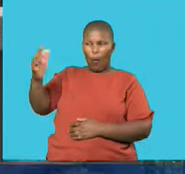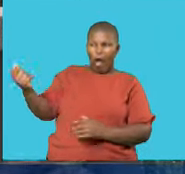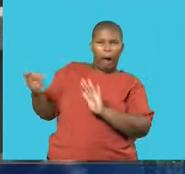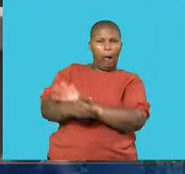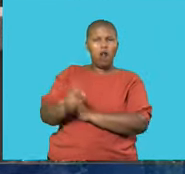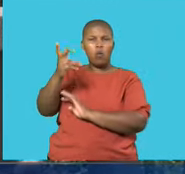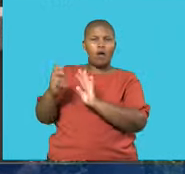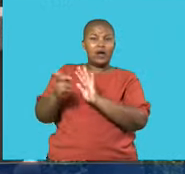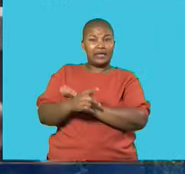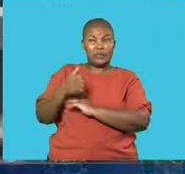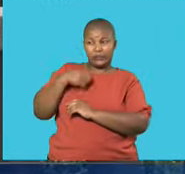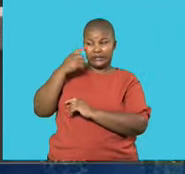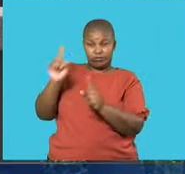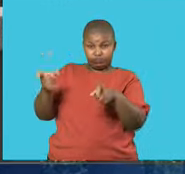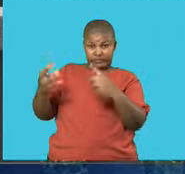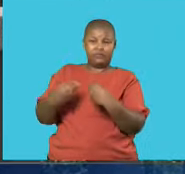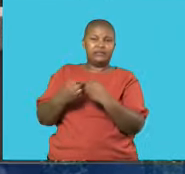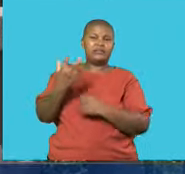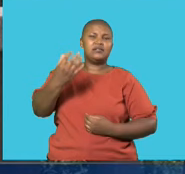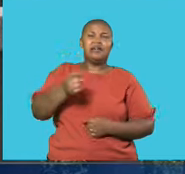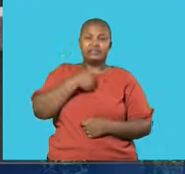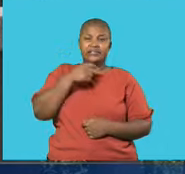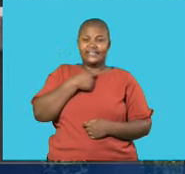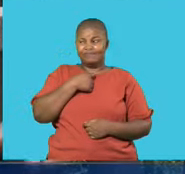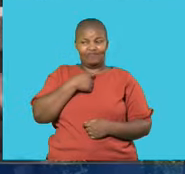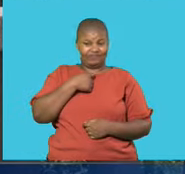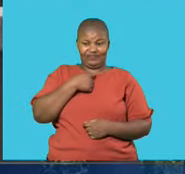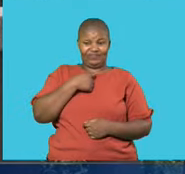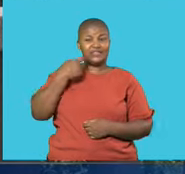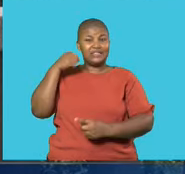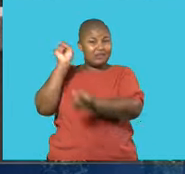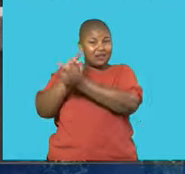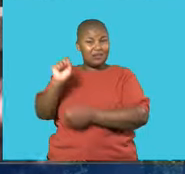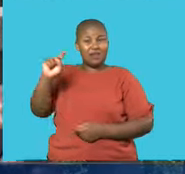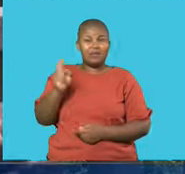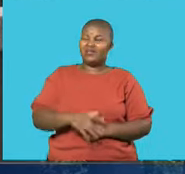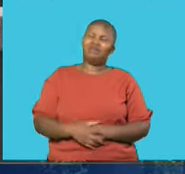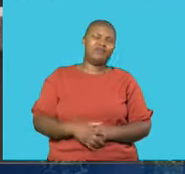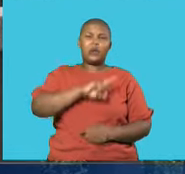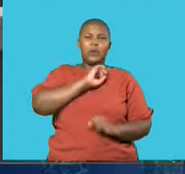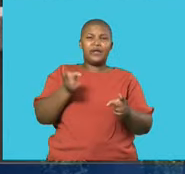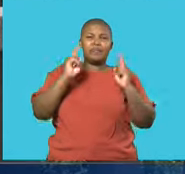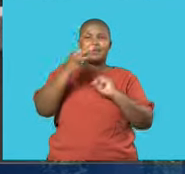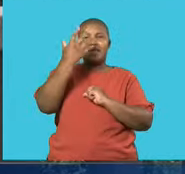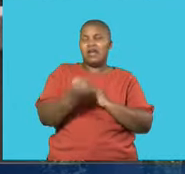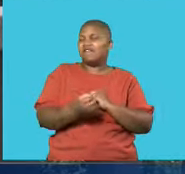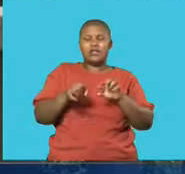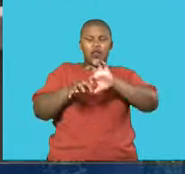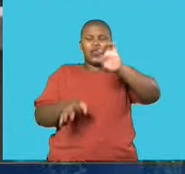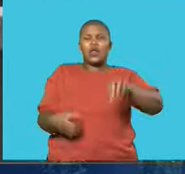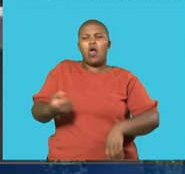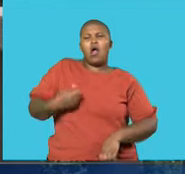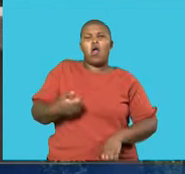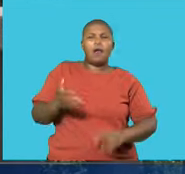baphethe izinye izinto. Manje asinayo power kakhulu ukuthi silande ubantu ngathi baphethe izinto zinzima namasamboko. That is